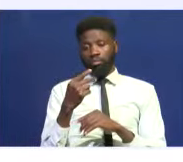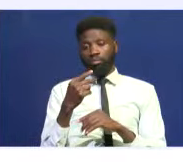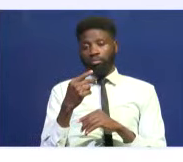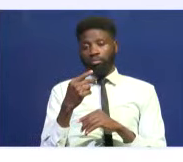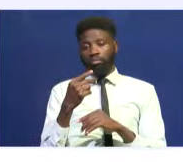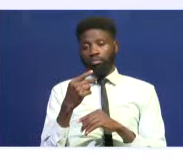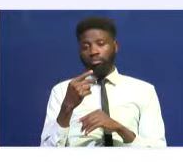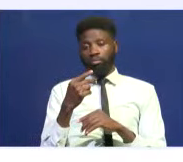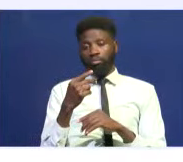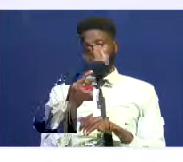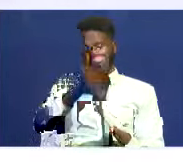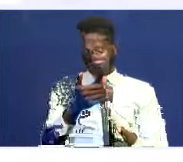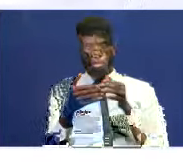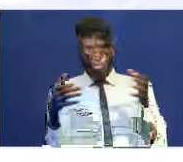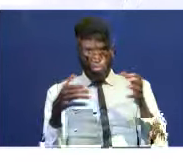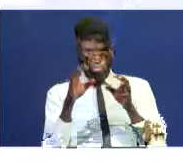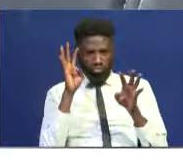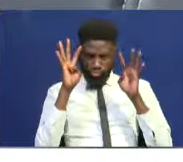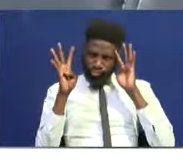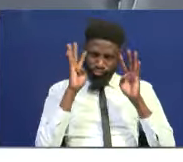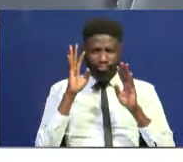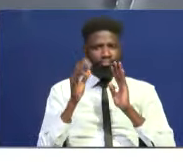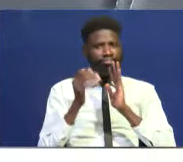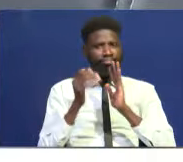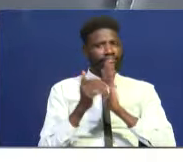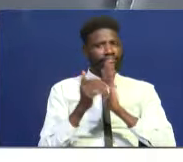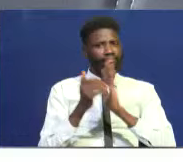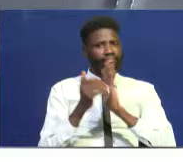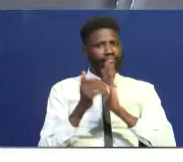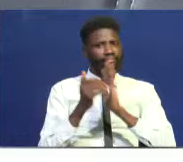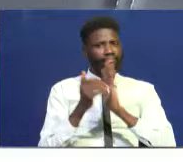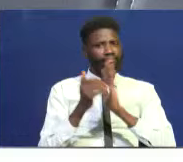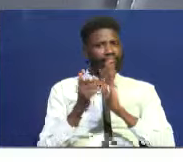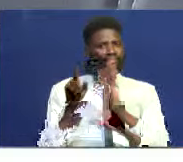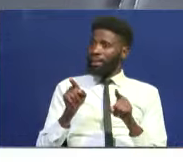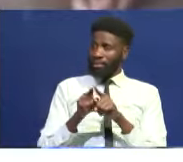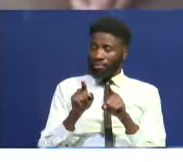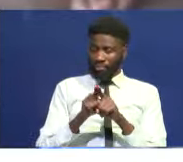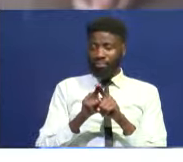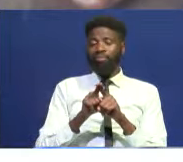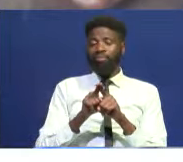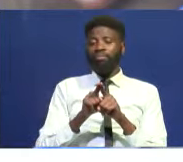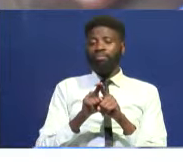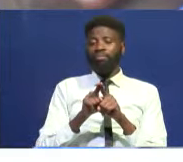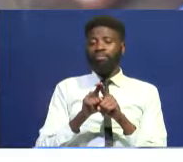talanta. Waziri pia amesema sherehe za muri